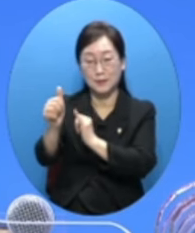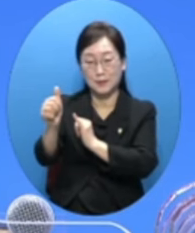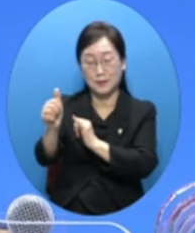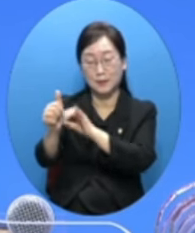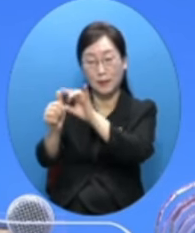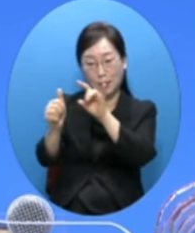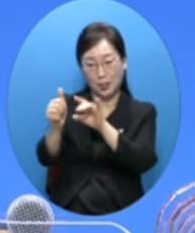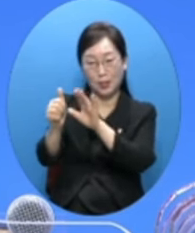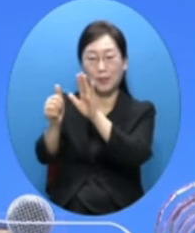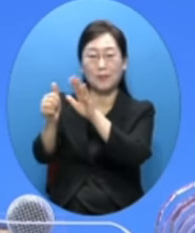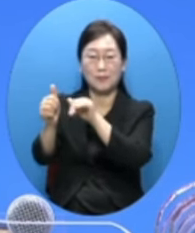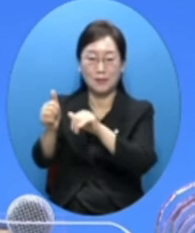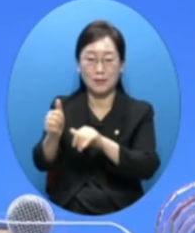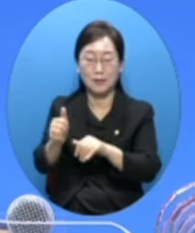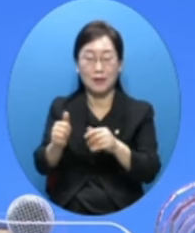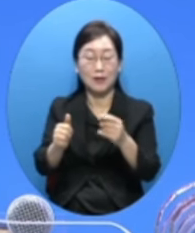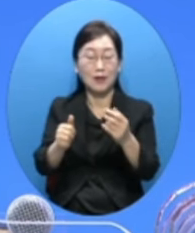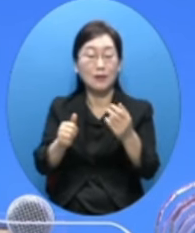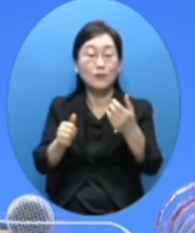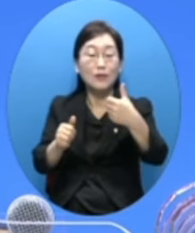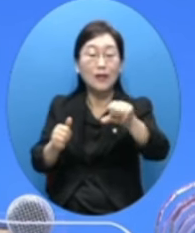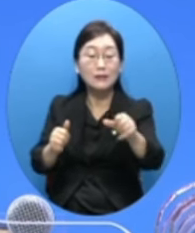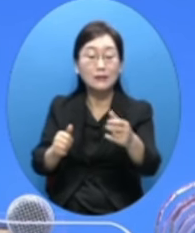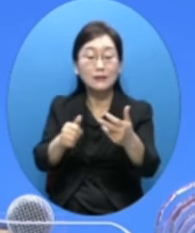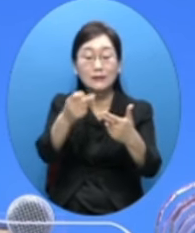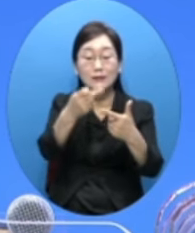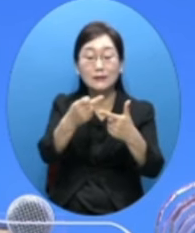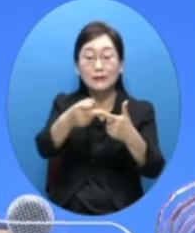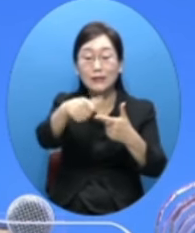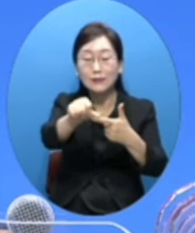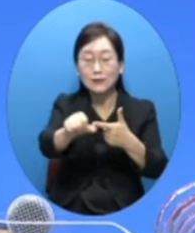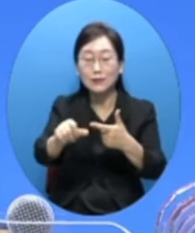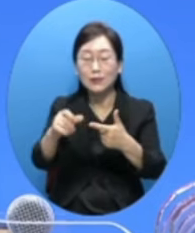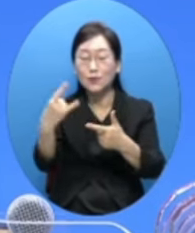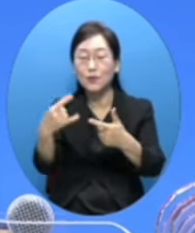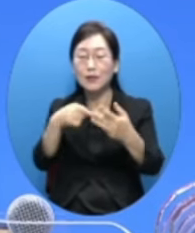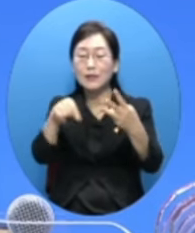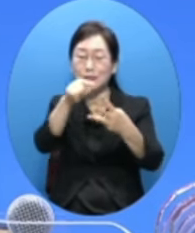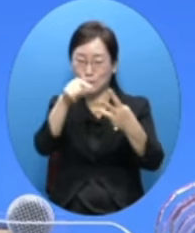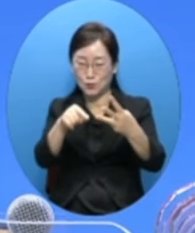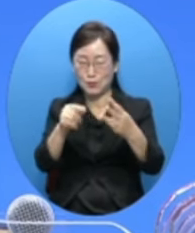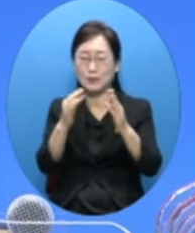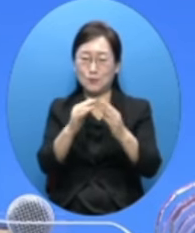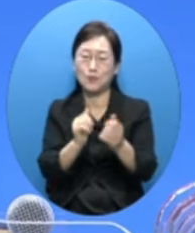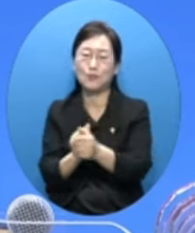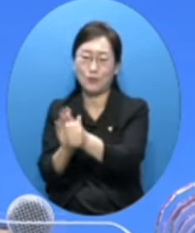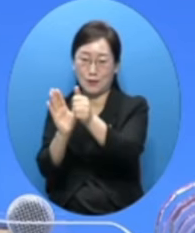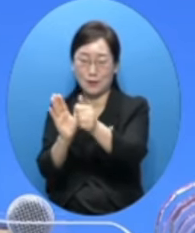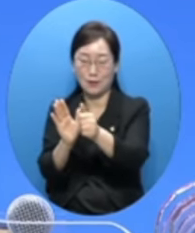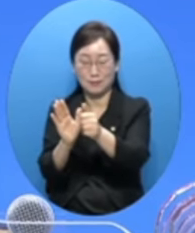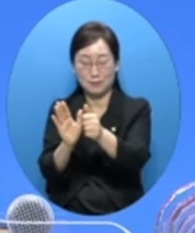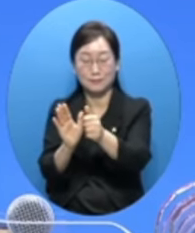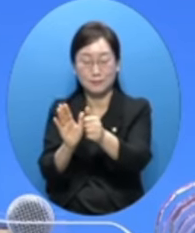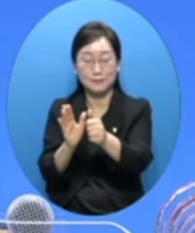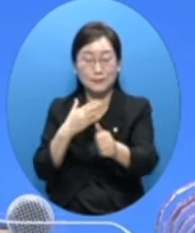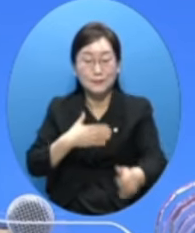야곱이 당분간 외삼촌 집에 가 있어야 되겠습니다 하니까 그래 그럼 내가